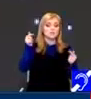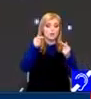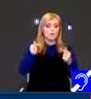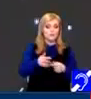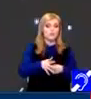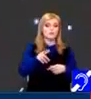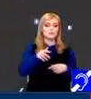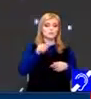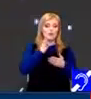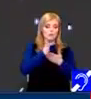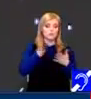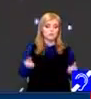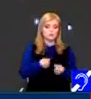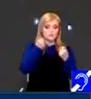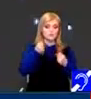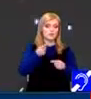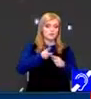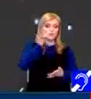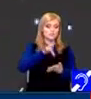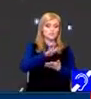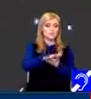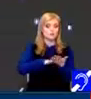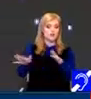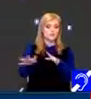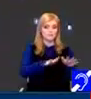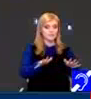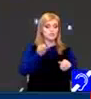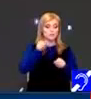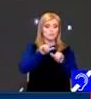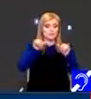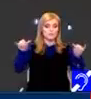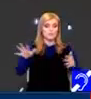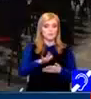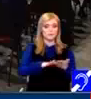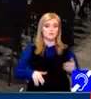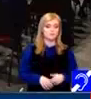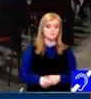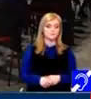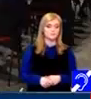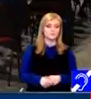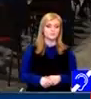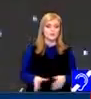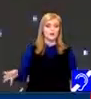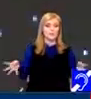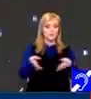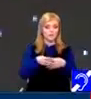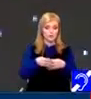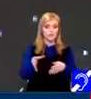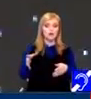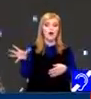express our support for a continued success and expansion of the TechWheel operation. Împreună